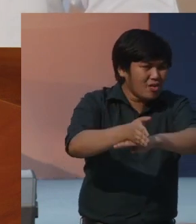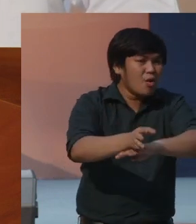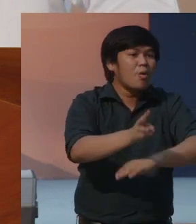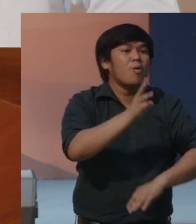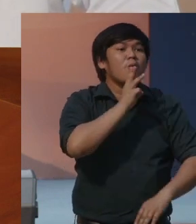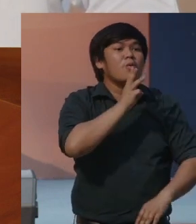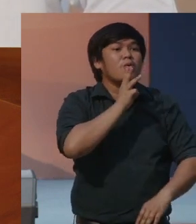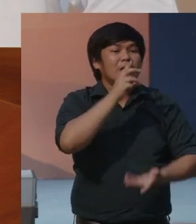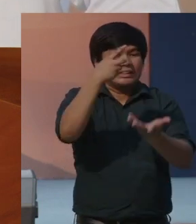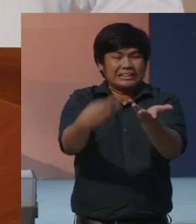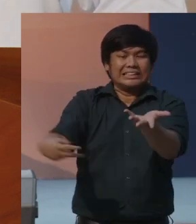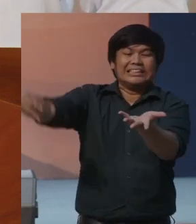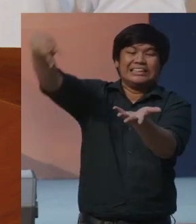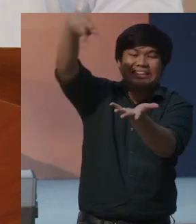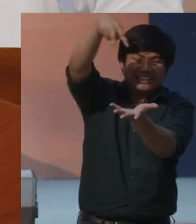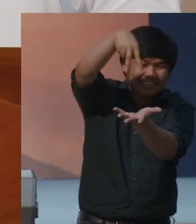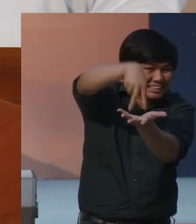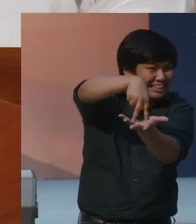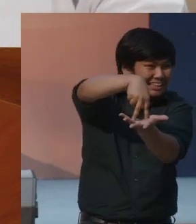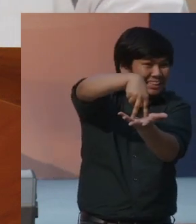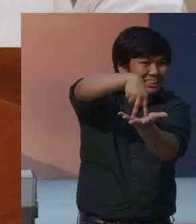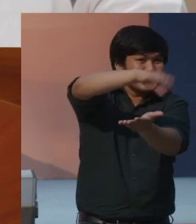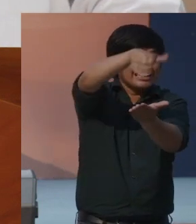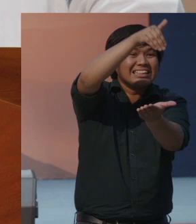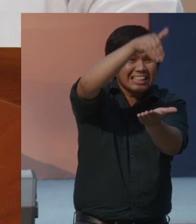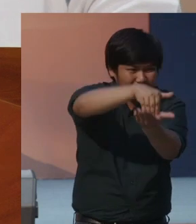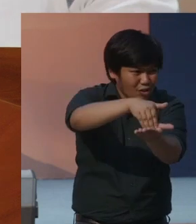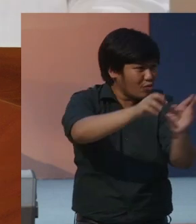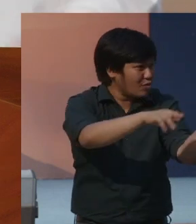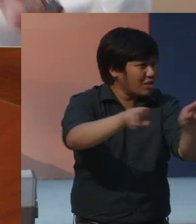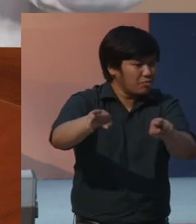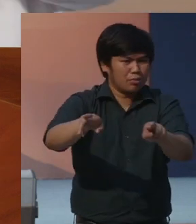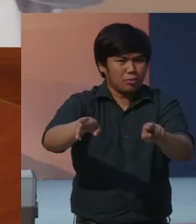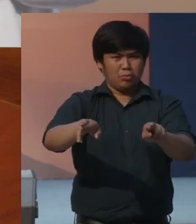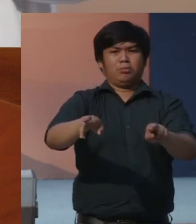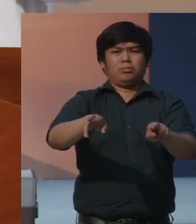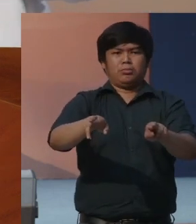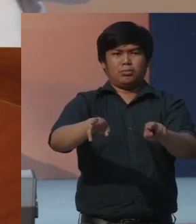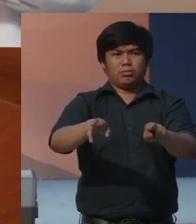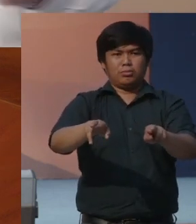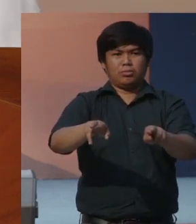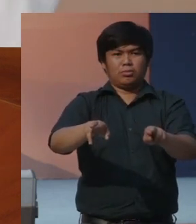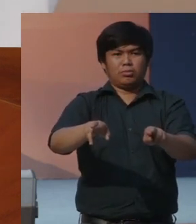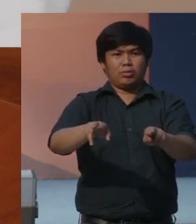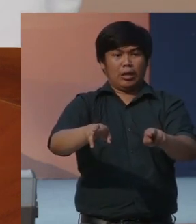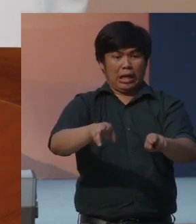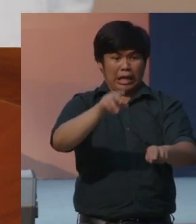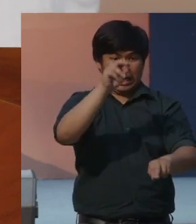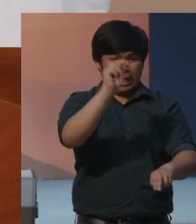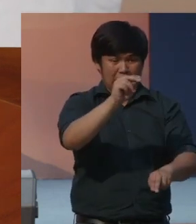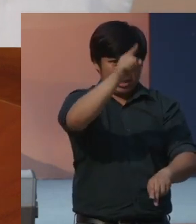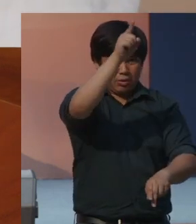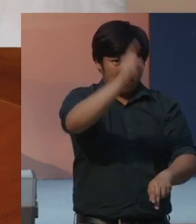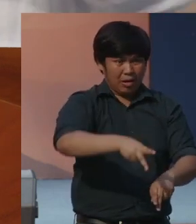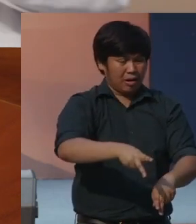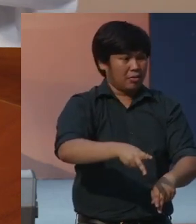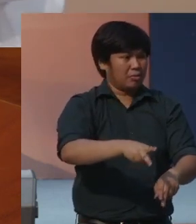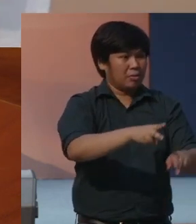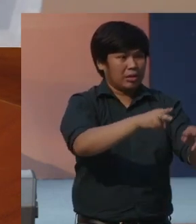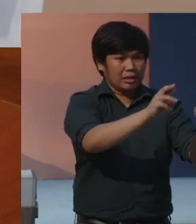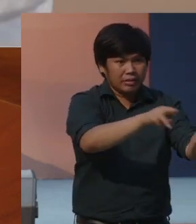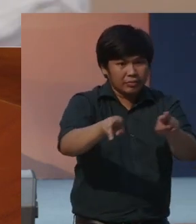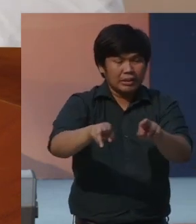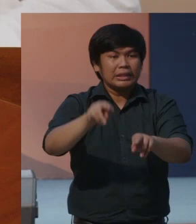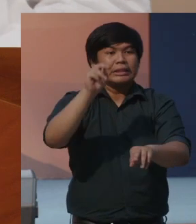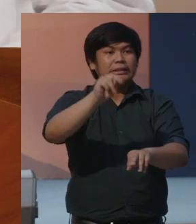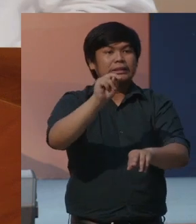shall stand still in the Jordan." So, para mahati yung River Jordan, kailangan mag-take